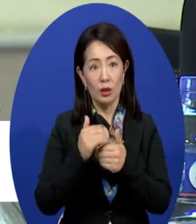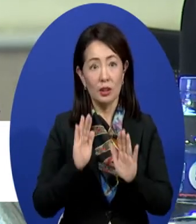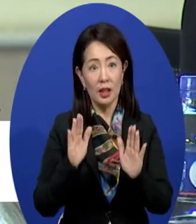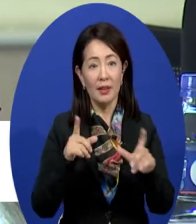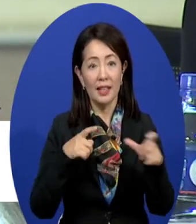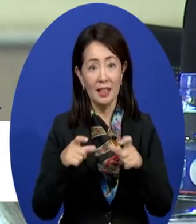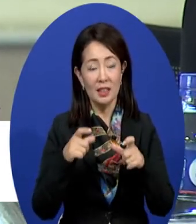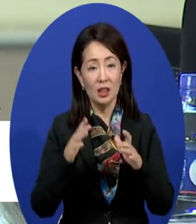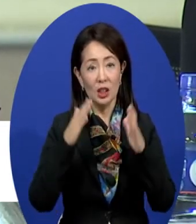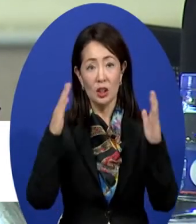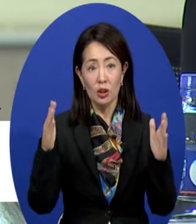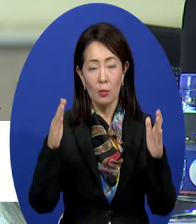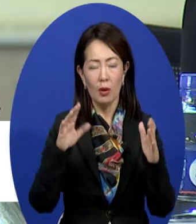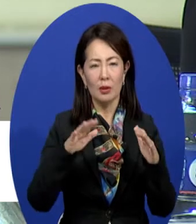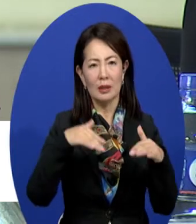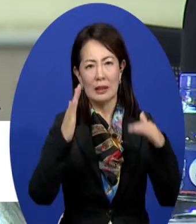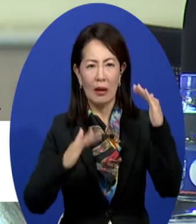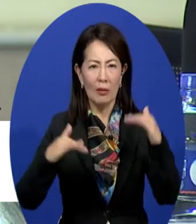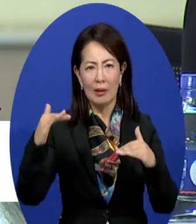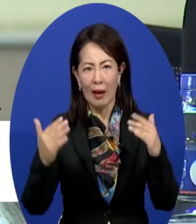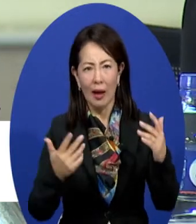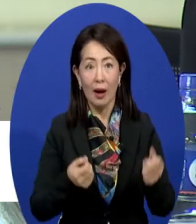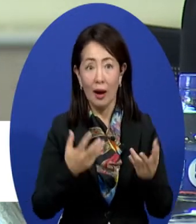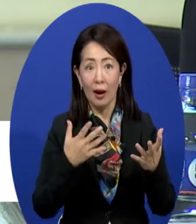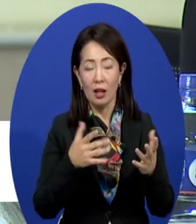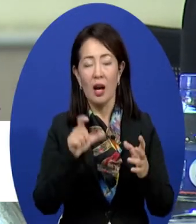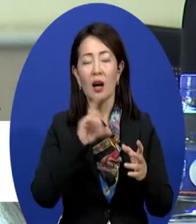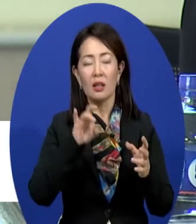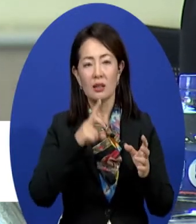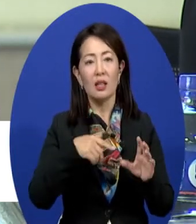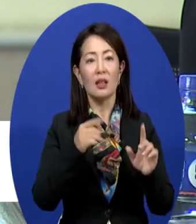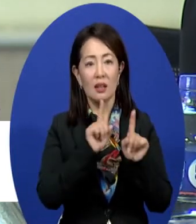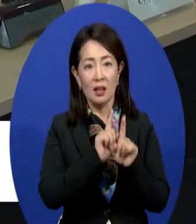Эдийн засаг томоохон хэмжээний савлгаа үүсгэх нь ихээхэн эрсдлийг дагуулд юм а.